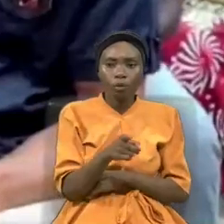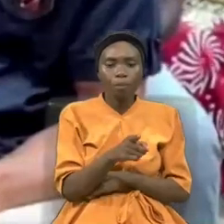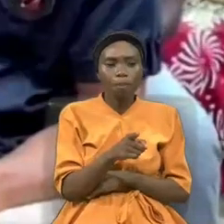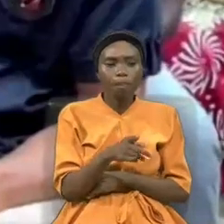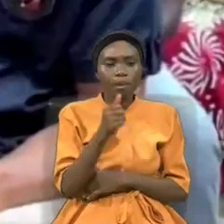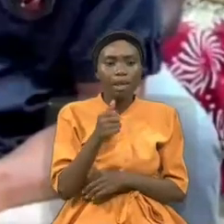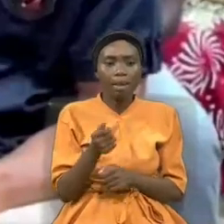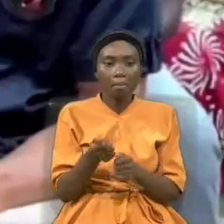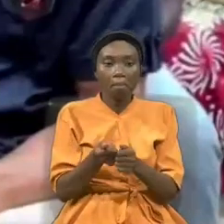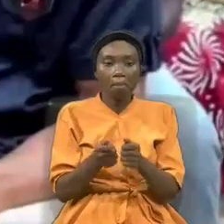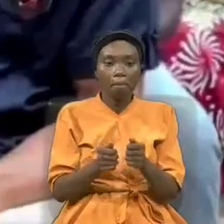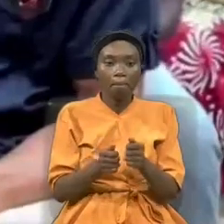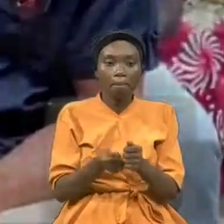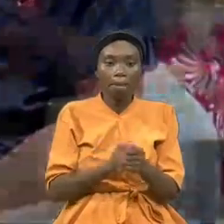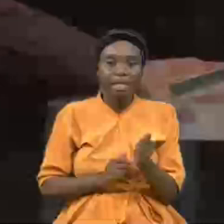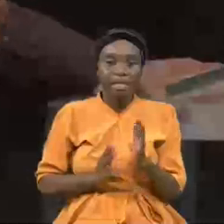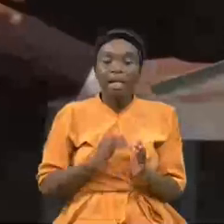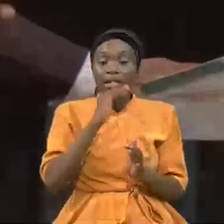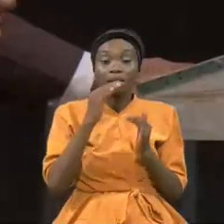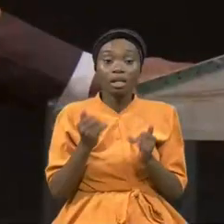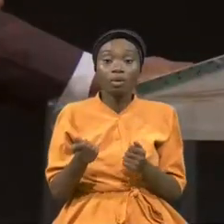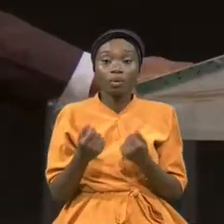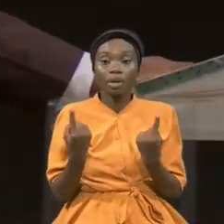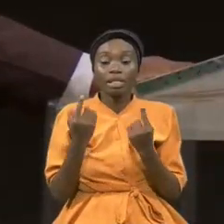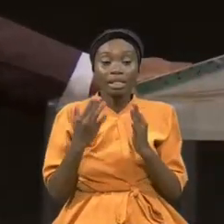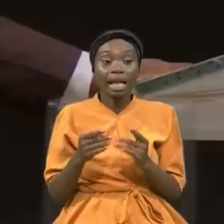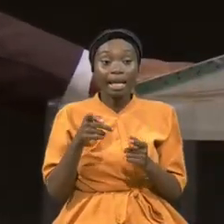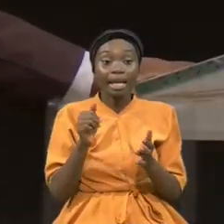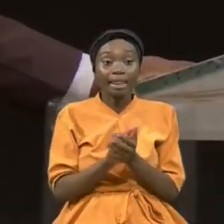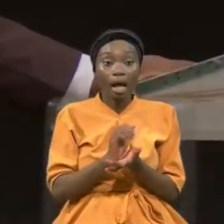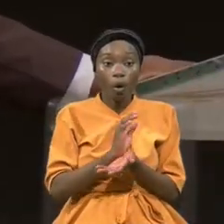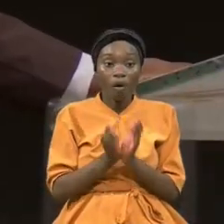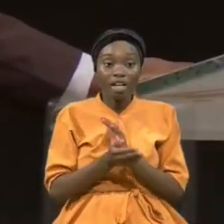un rétrograde, il n'aimera pécheur. Qu'il sache